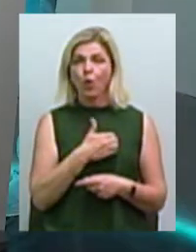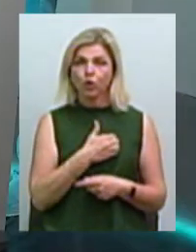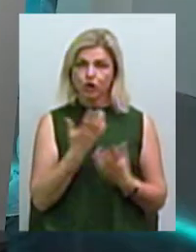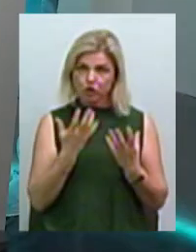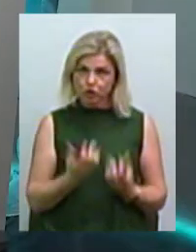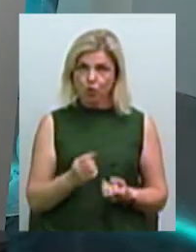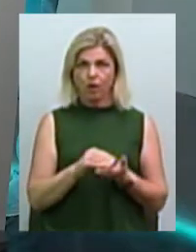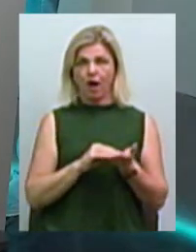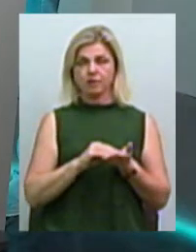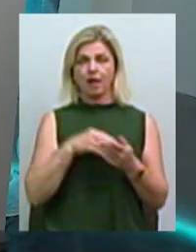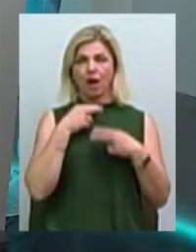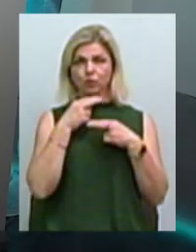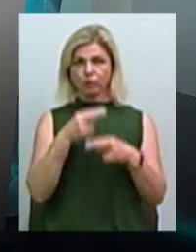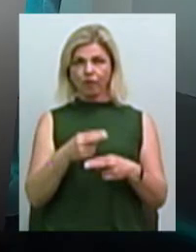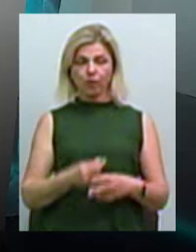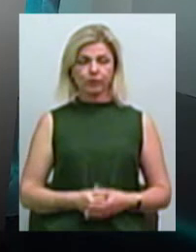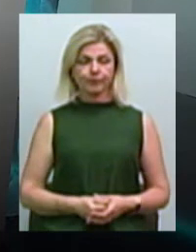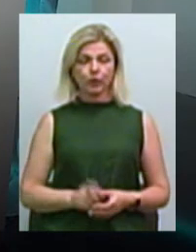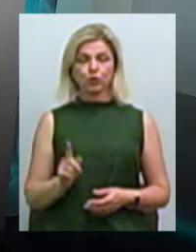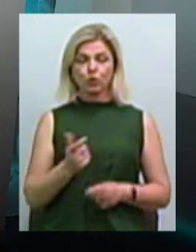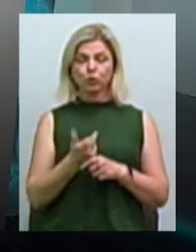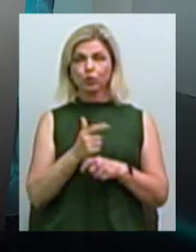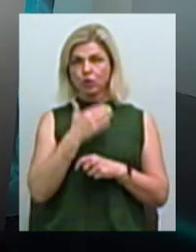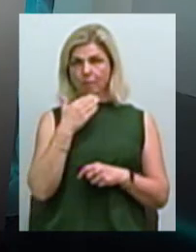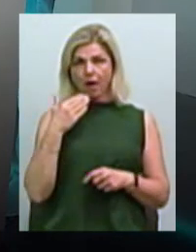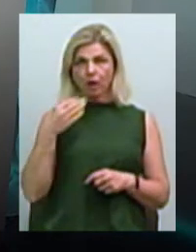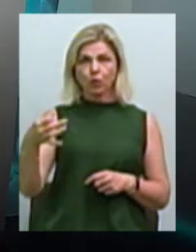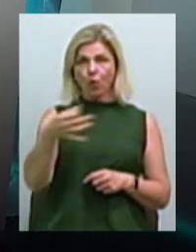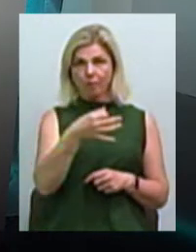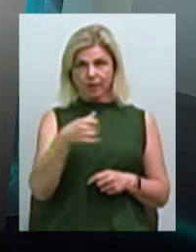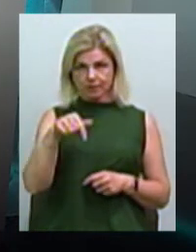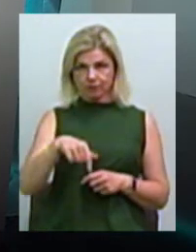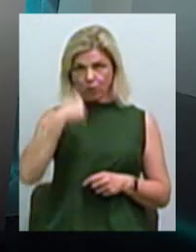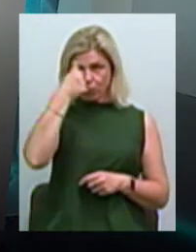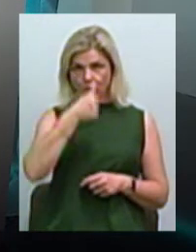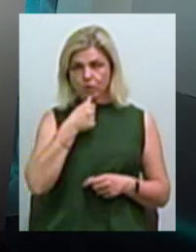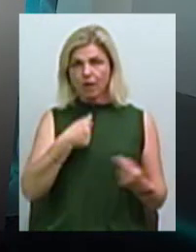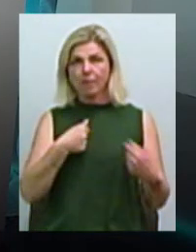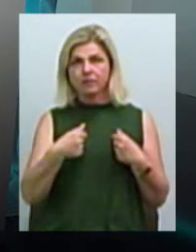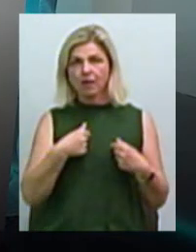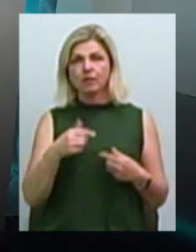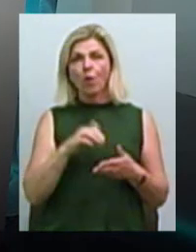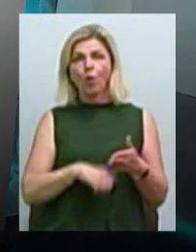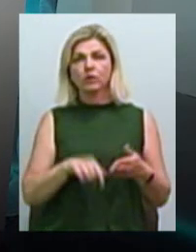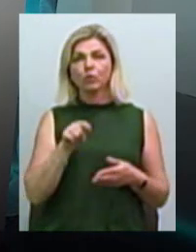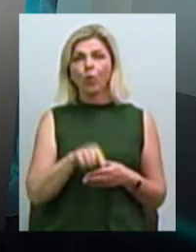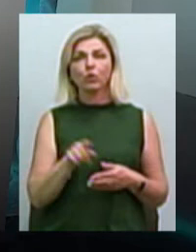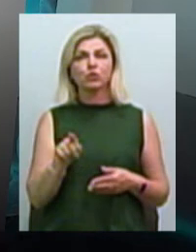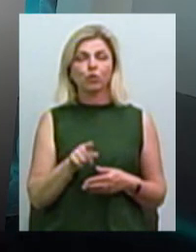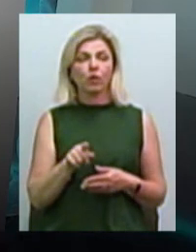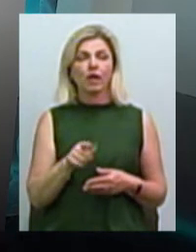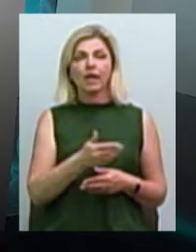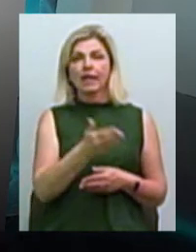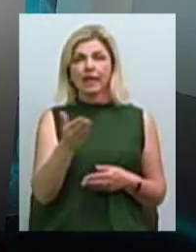ще раз акцентувати увагу, що дуже багато областей в цьому році постраждали від того, що